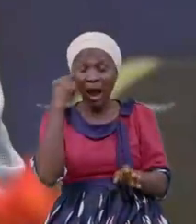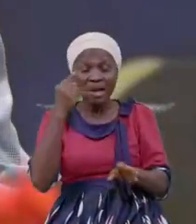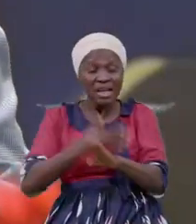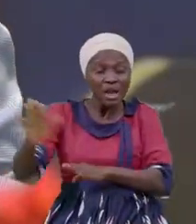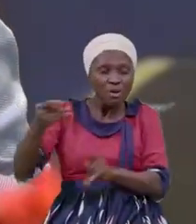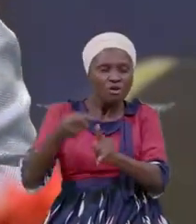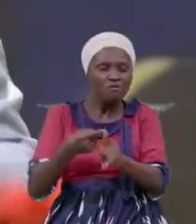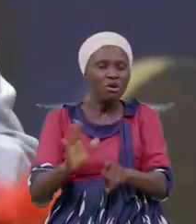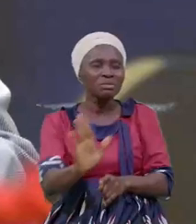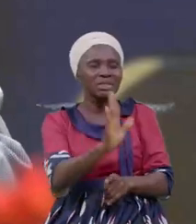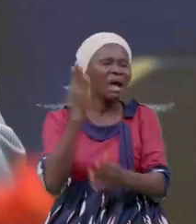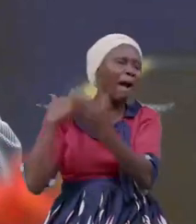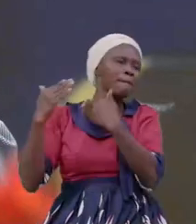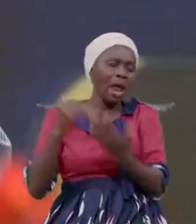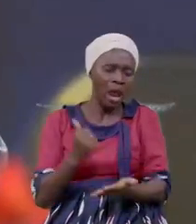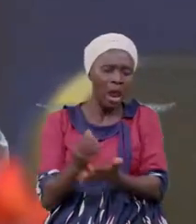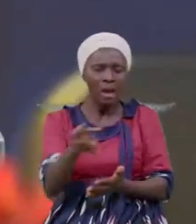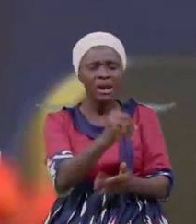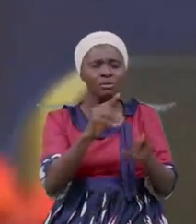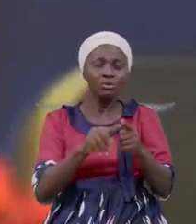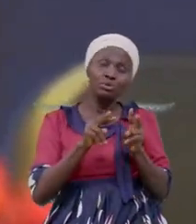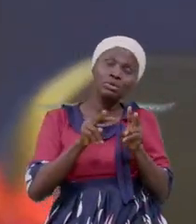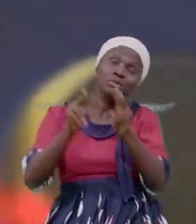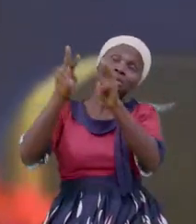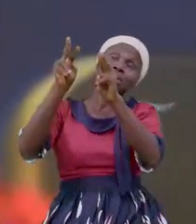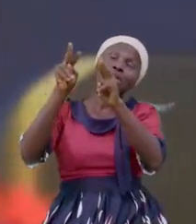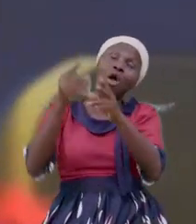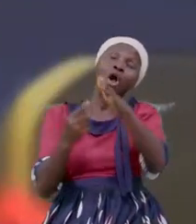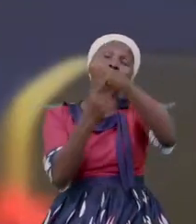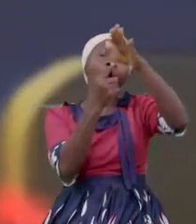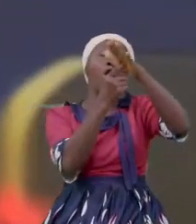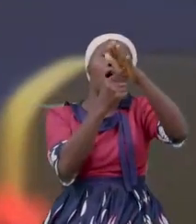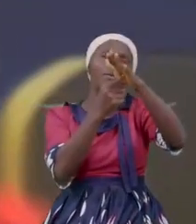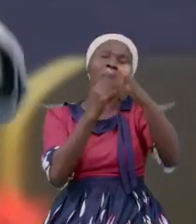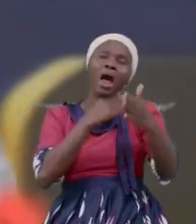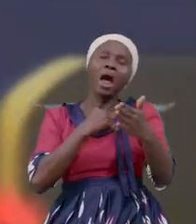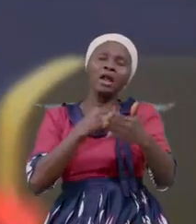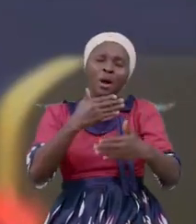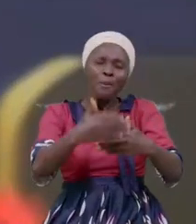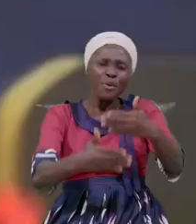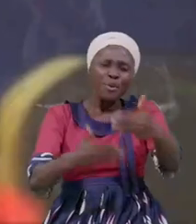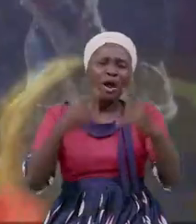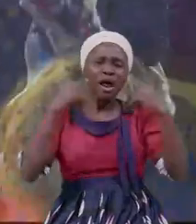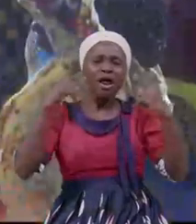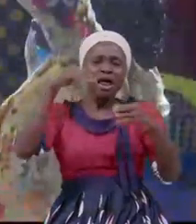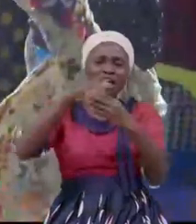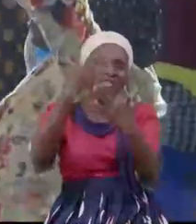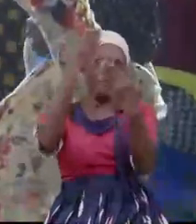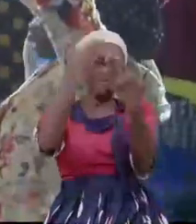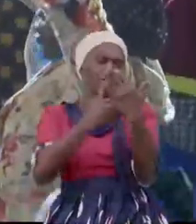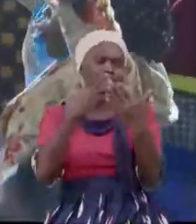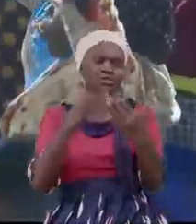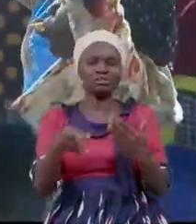voi le sommet de la montagne le sommet le progrès devant elle au nom de